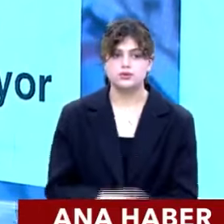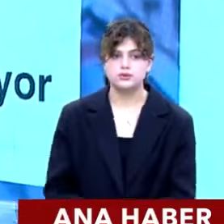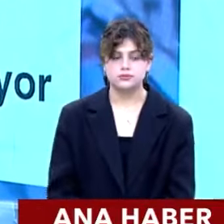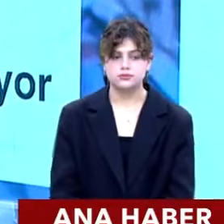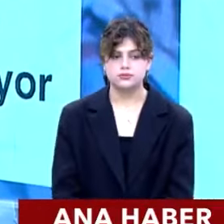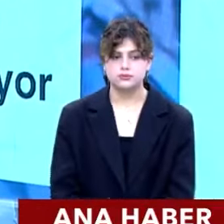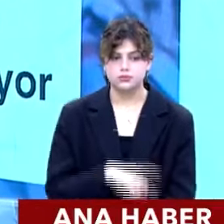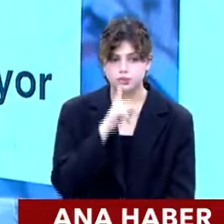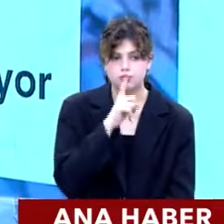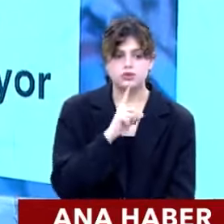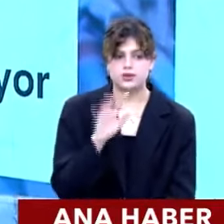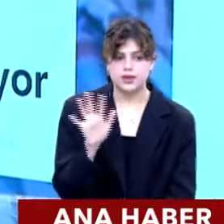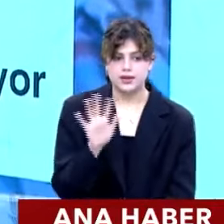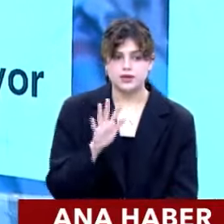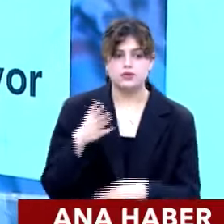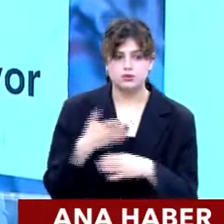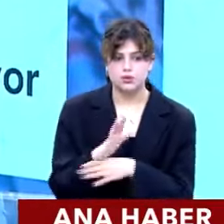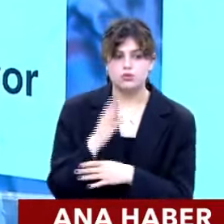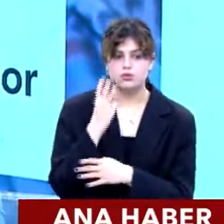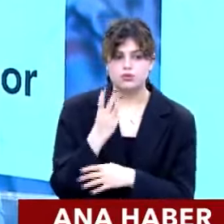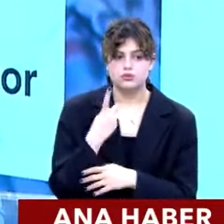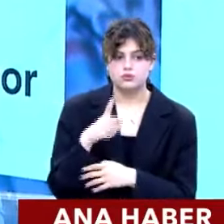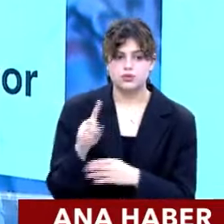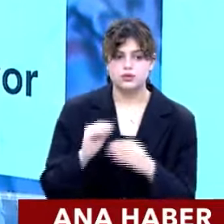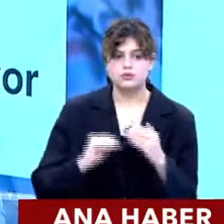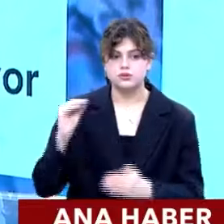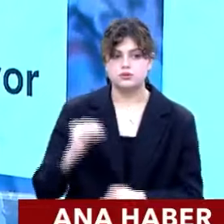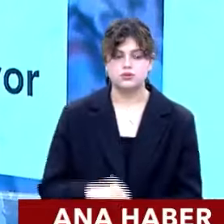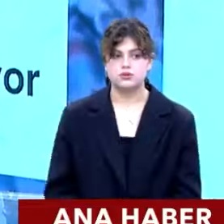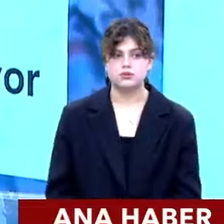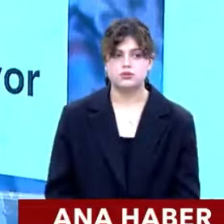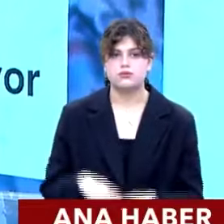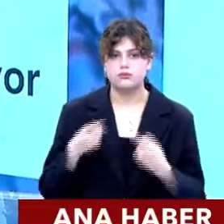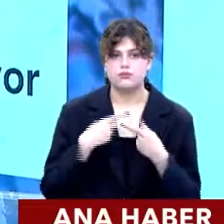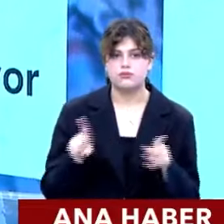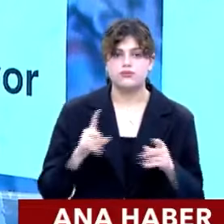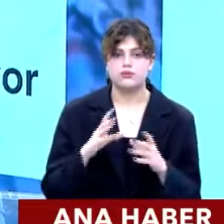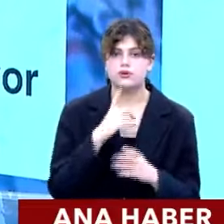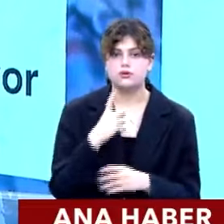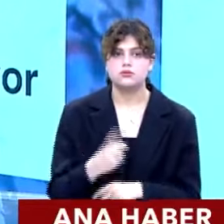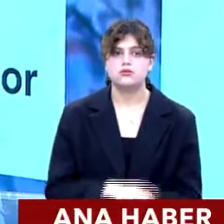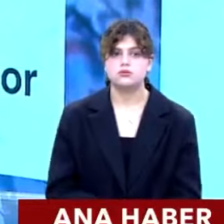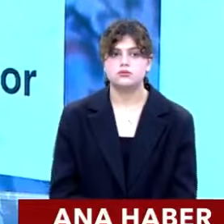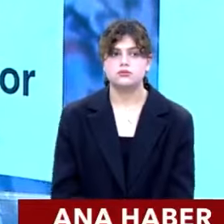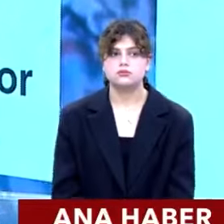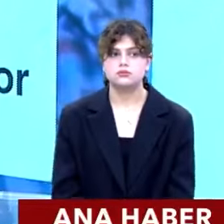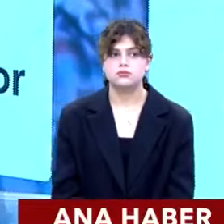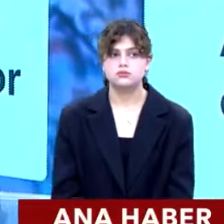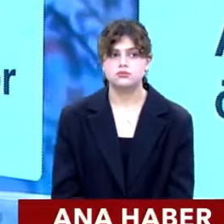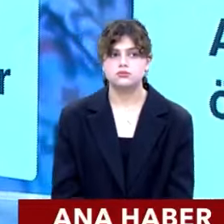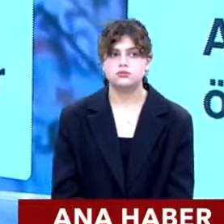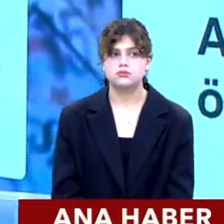söz ediyoruz. 150 liradan 3000 liraya sıçrayan bir çıta, düşünün. Arada inanılmaz bir oran farkı